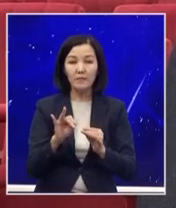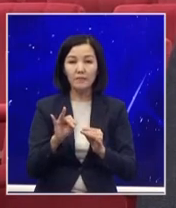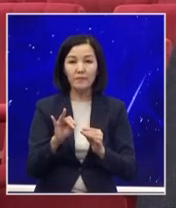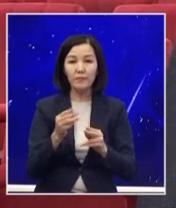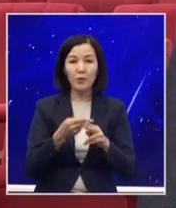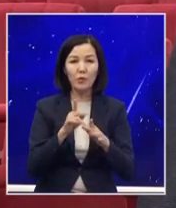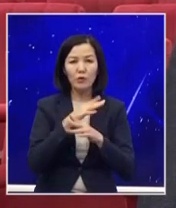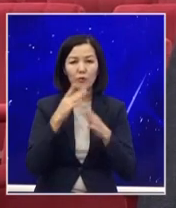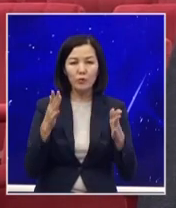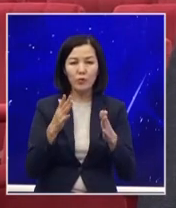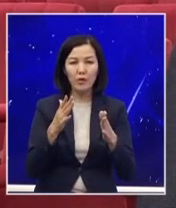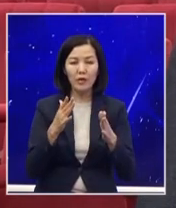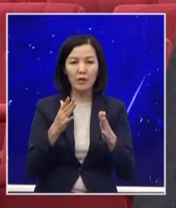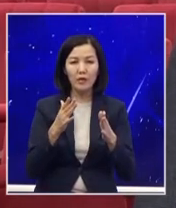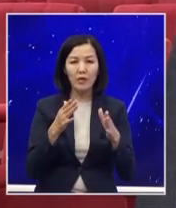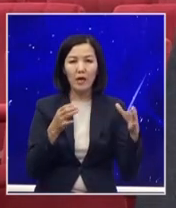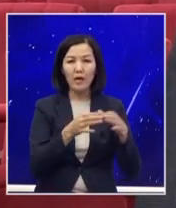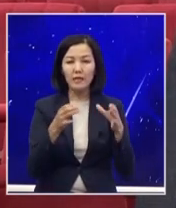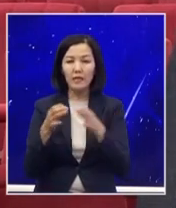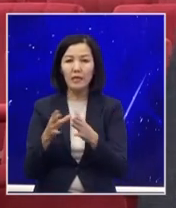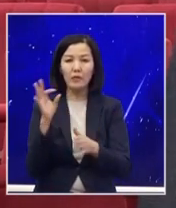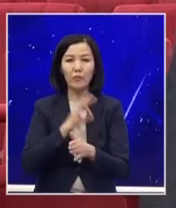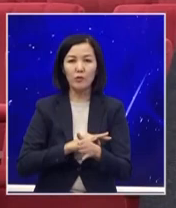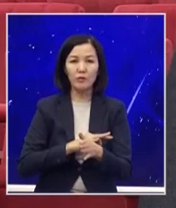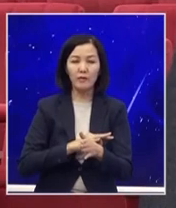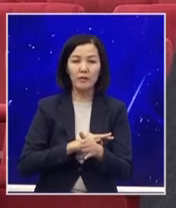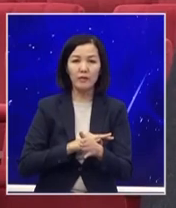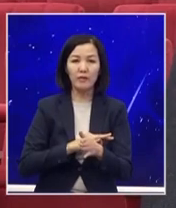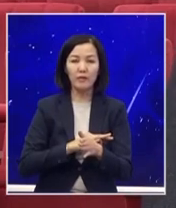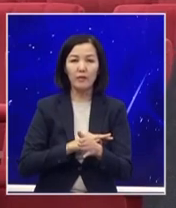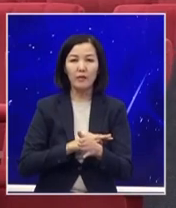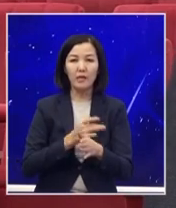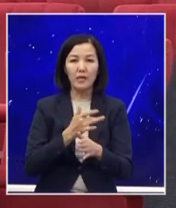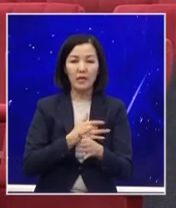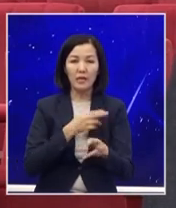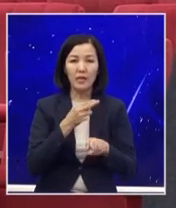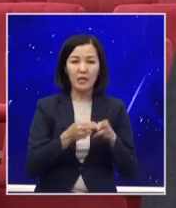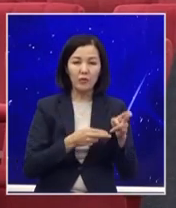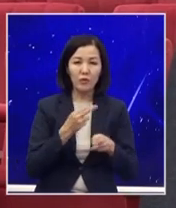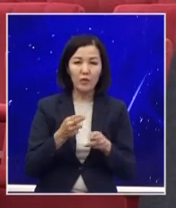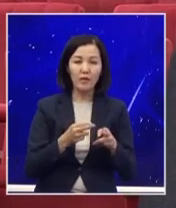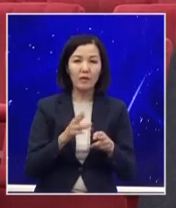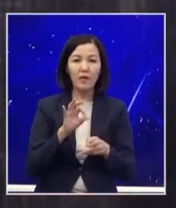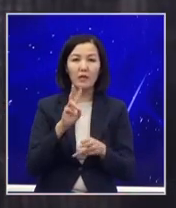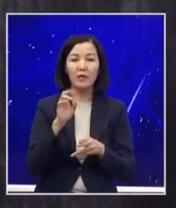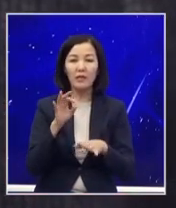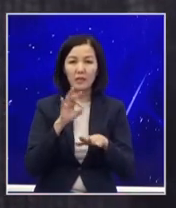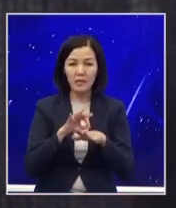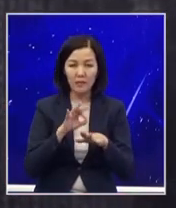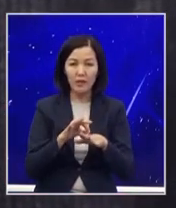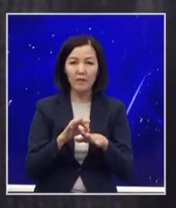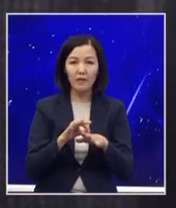очень много отделений, которые пользованы для областных народов, кардиохирургия в областях онкология